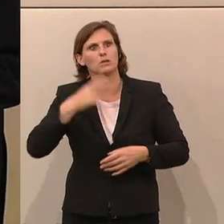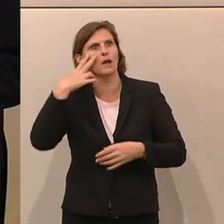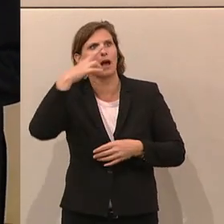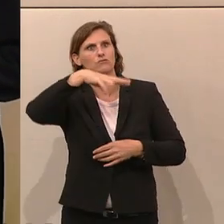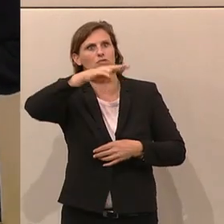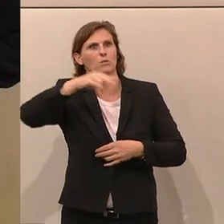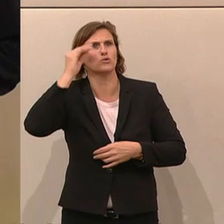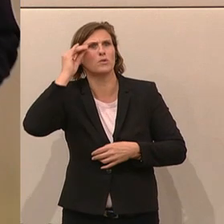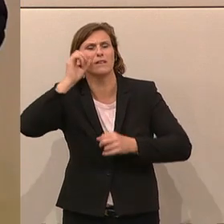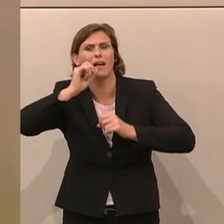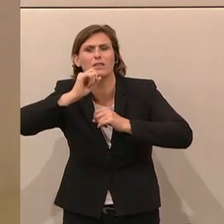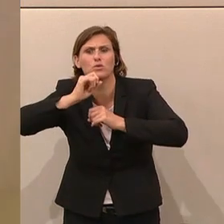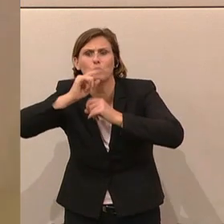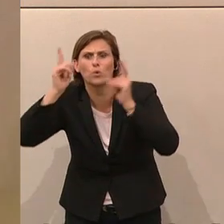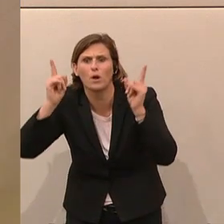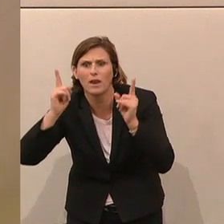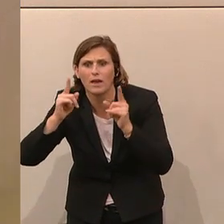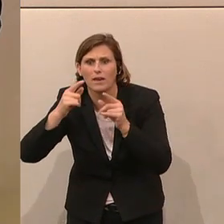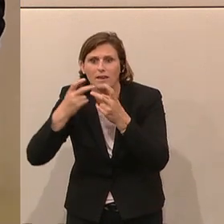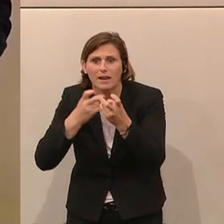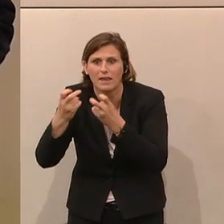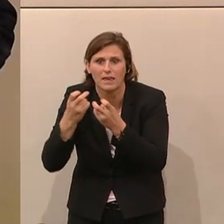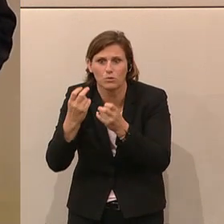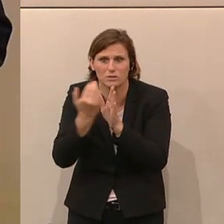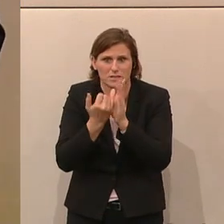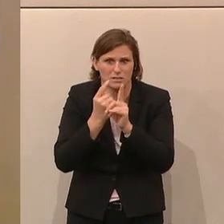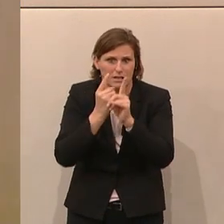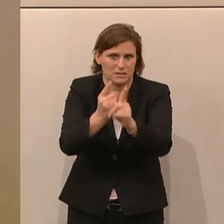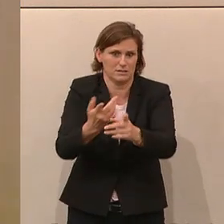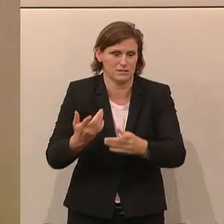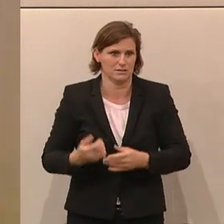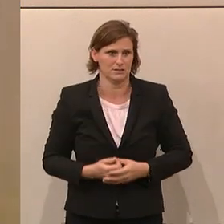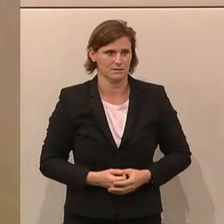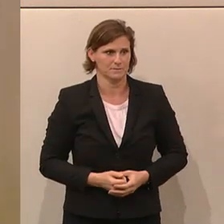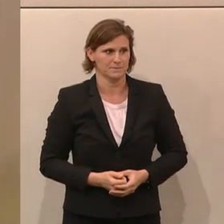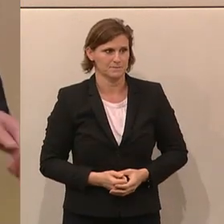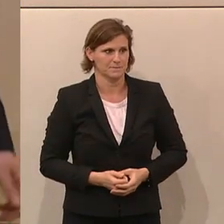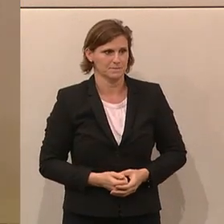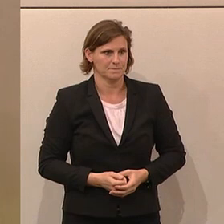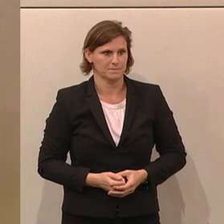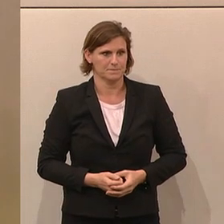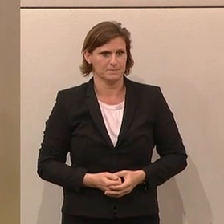besucht haben. Natürlich haben Sie das in Vollziehung der Gesetze gemacht.